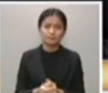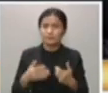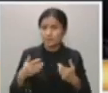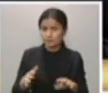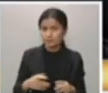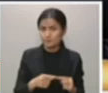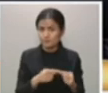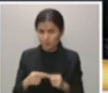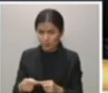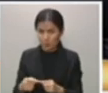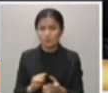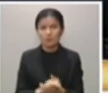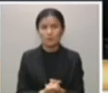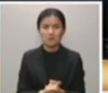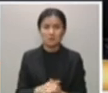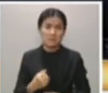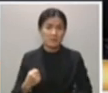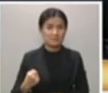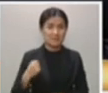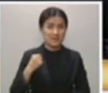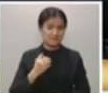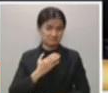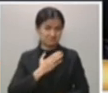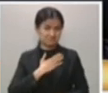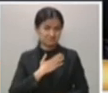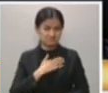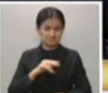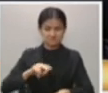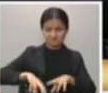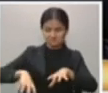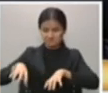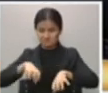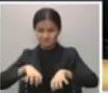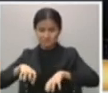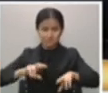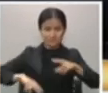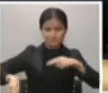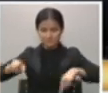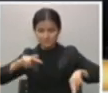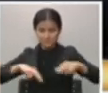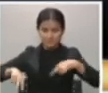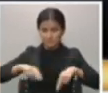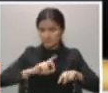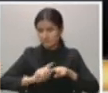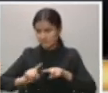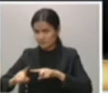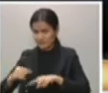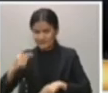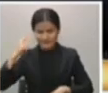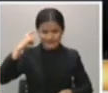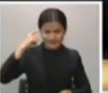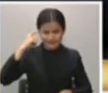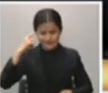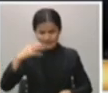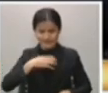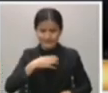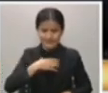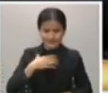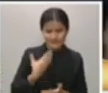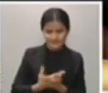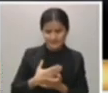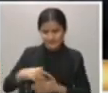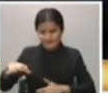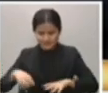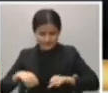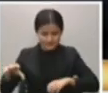มมีอำนาจในการปกครองดินท่านก็เริ่มหาแสวงผลประโยชน์มาตร